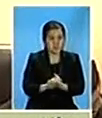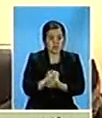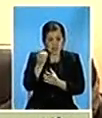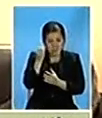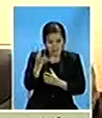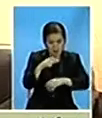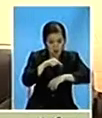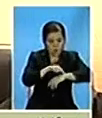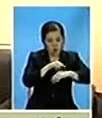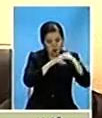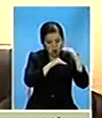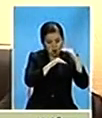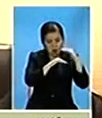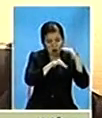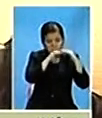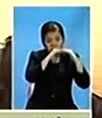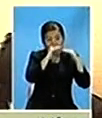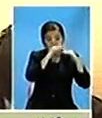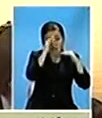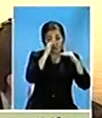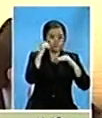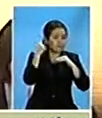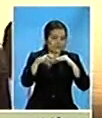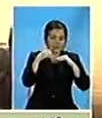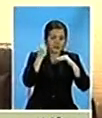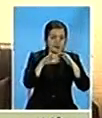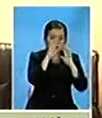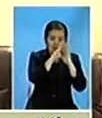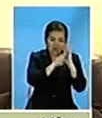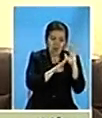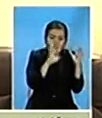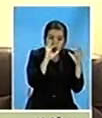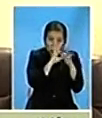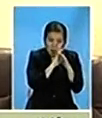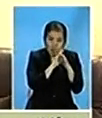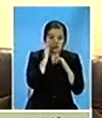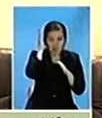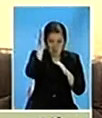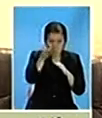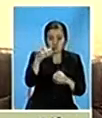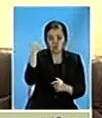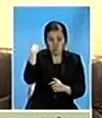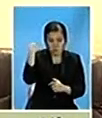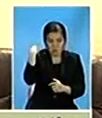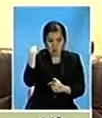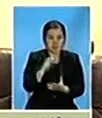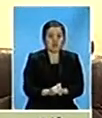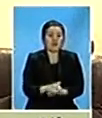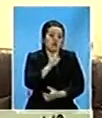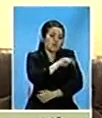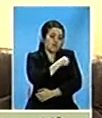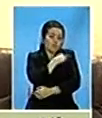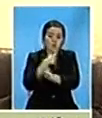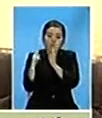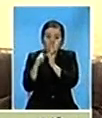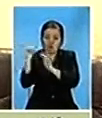ดเนี่ยอันนี้ไม่ได้เพราะงั้นอันนี้เขียนไว้ล็อกไว้ว่าอนาคตจะต้องเกิดขึ้นทางแพทย์แผนปัจจุบันนี่นะครับก็ต้อง